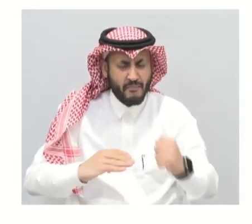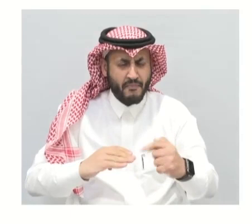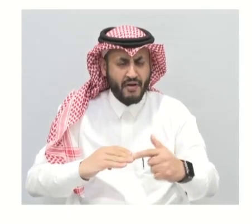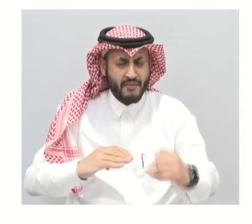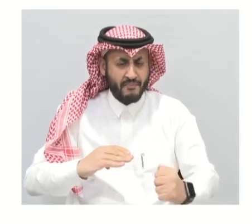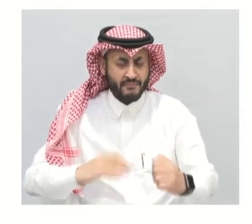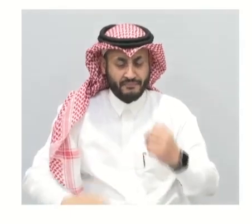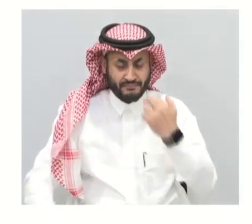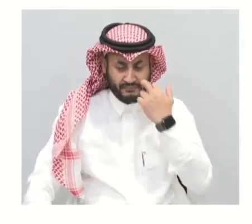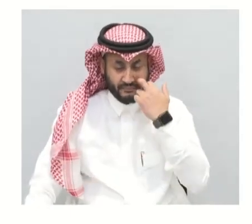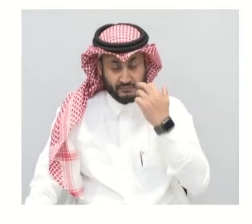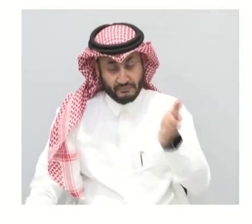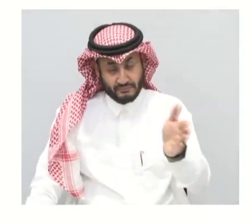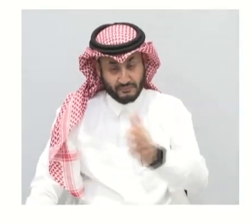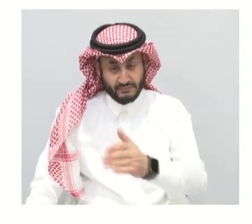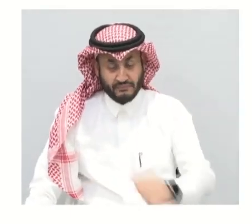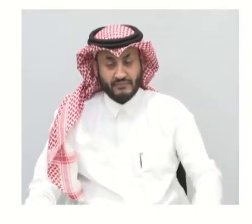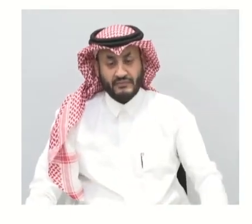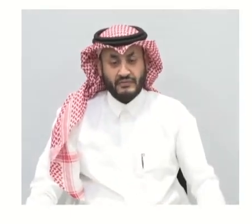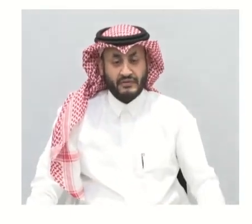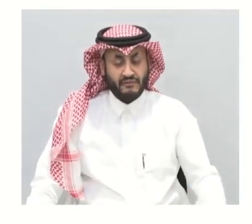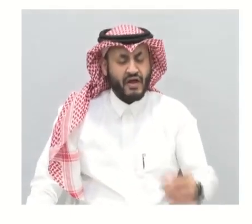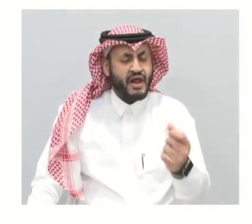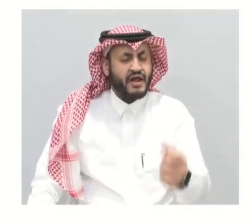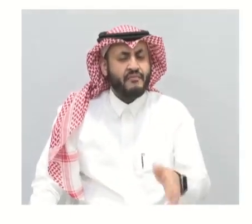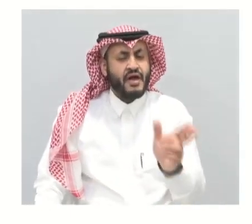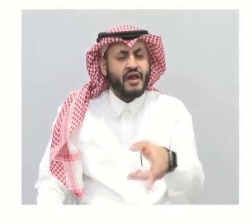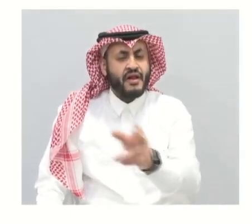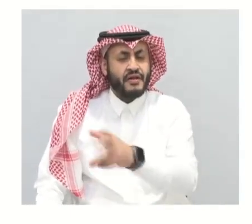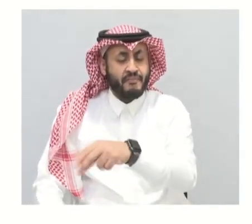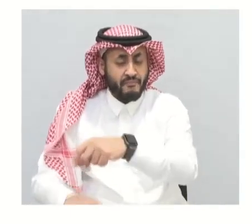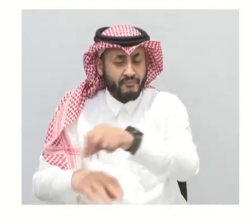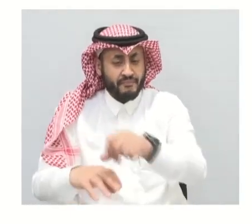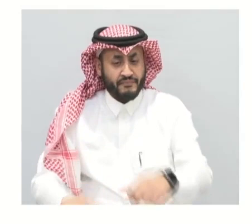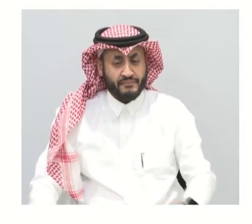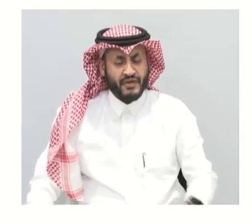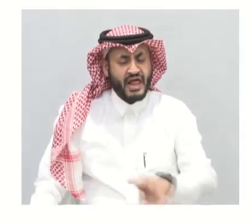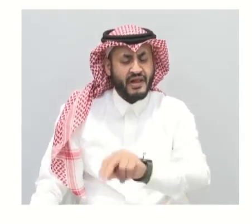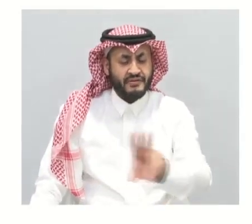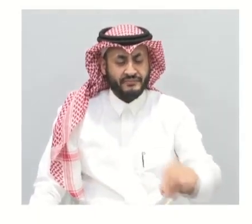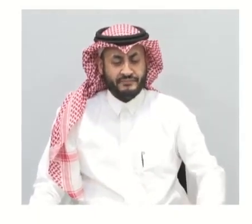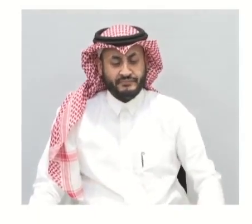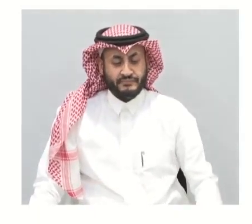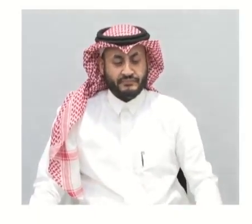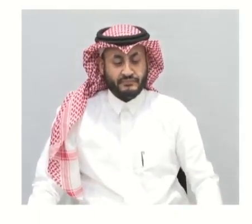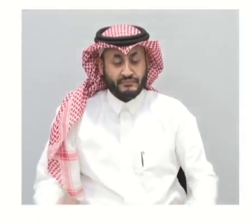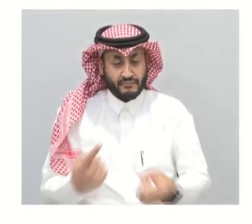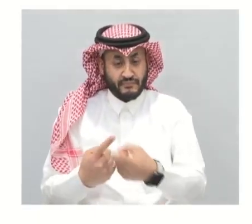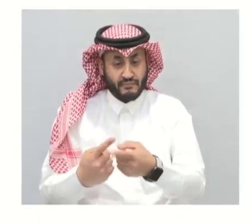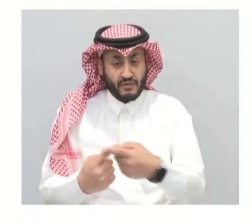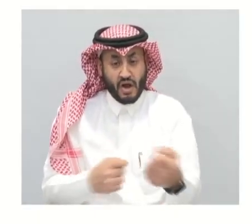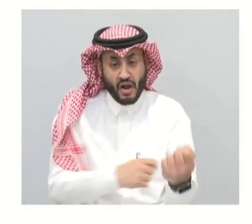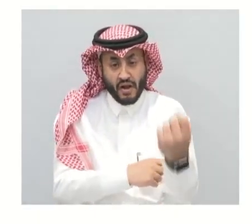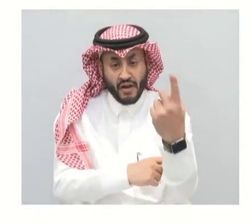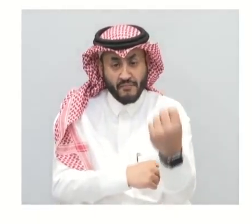كذلك طالب وطالبته تعرفنا على انواع التربه من امثله هذه الانواع تربه